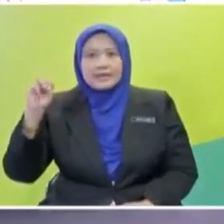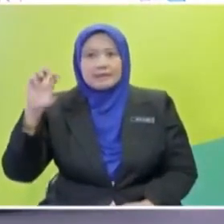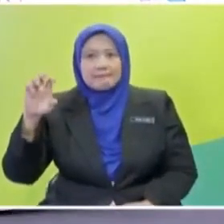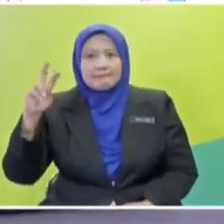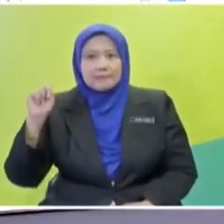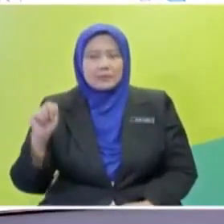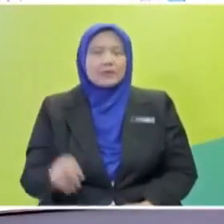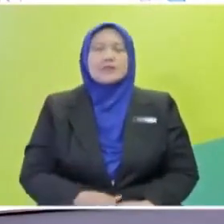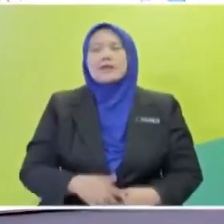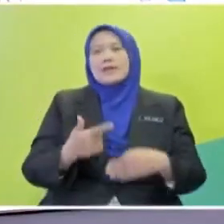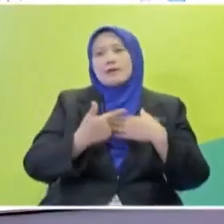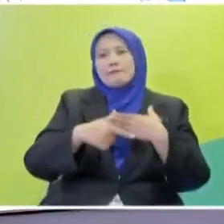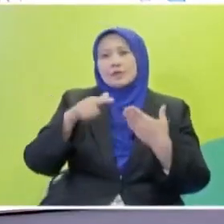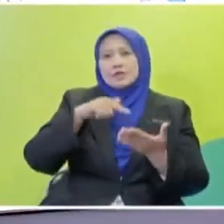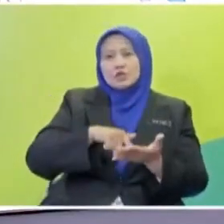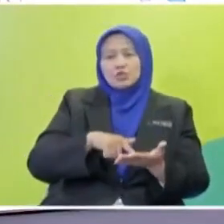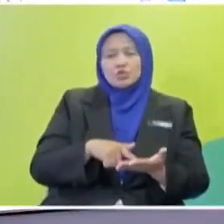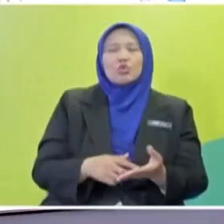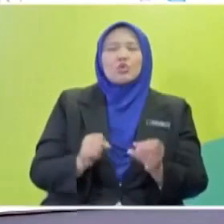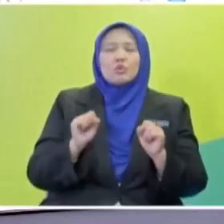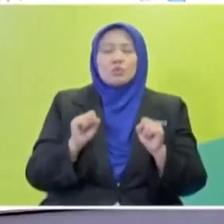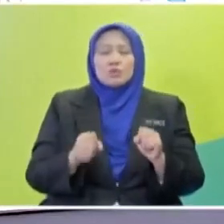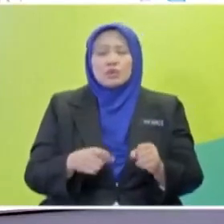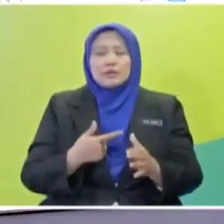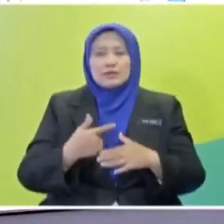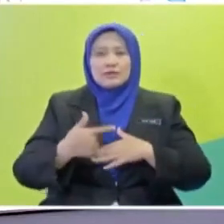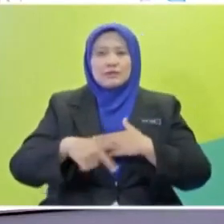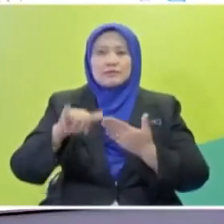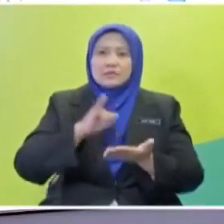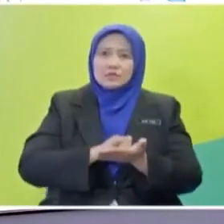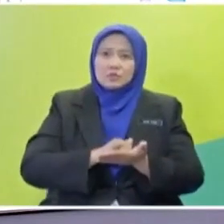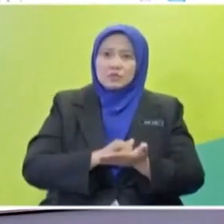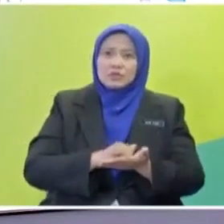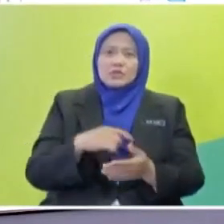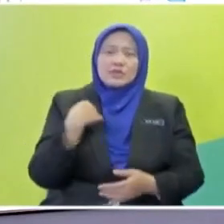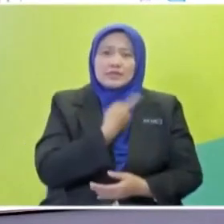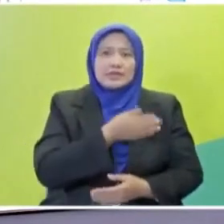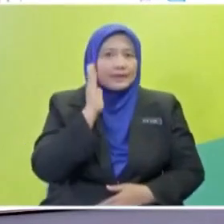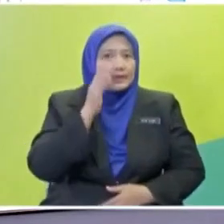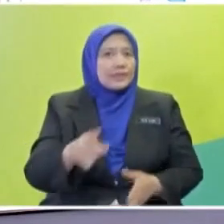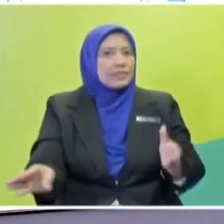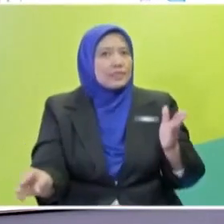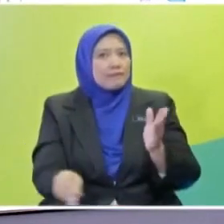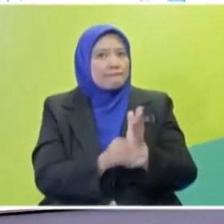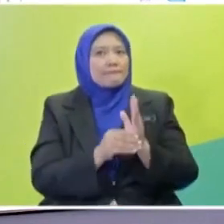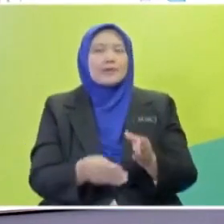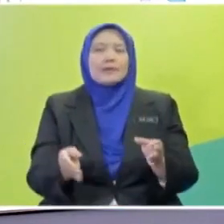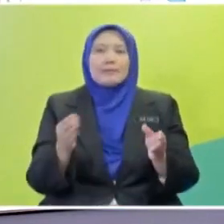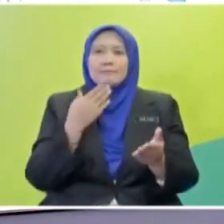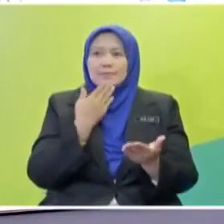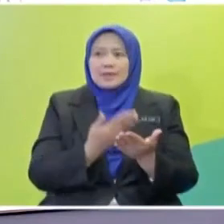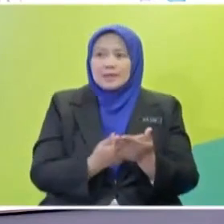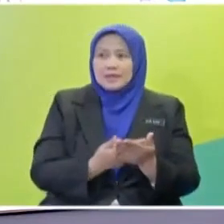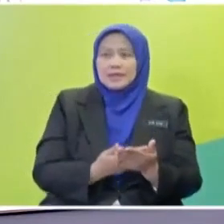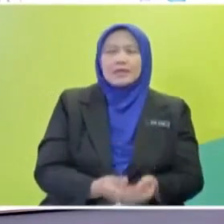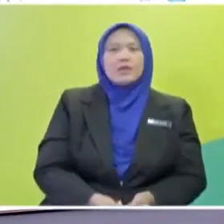Selepas tu baru kita tambah baik lakaran kita, baru kita tengok inilah hasil produk kita yang akan kita buat.